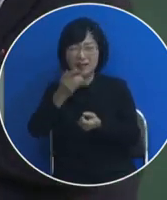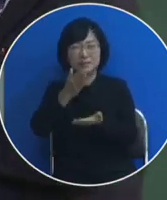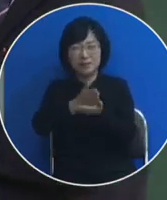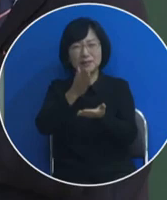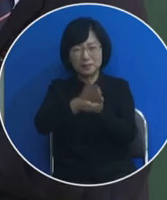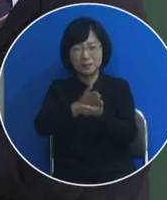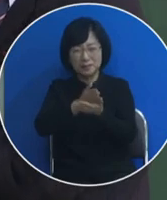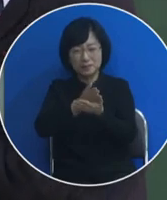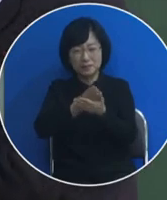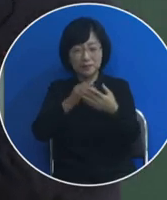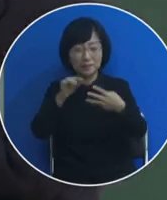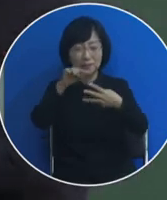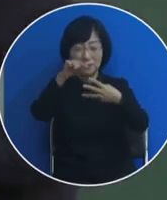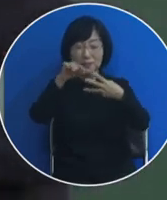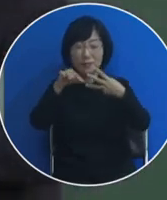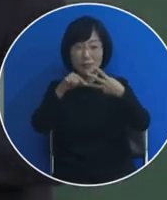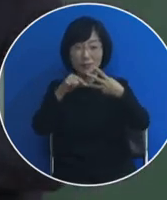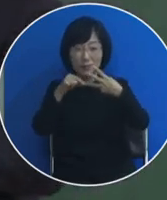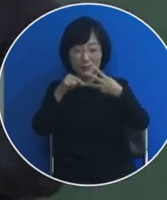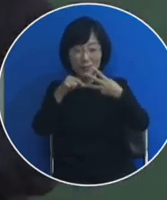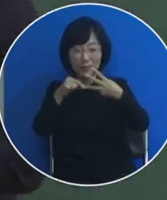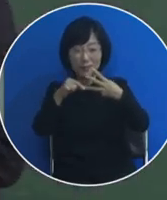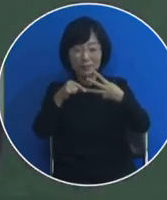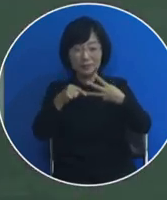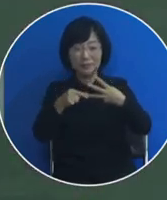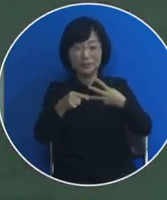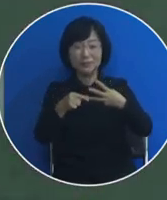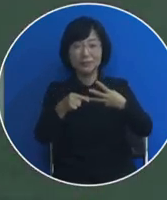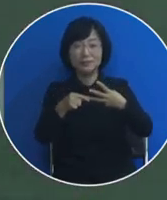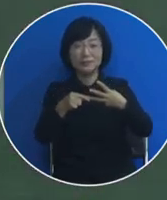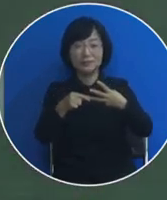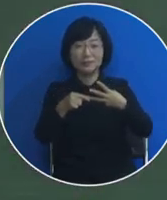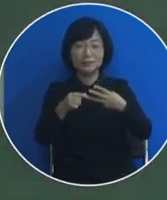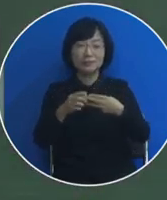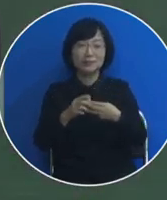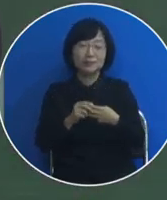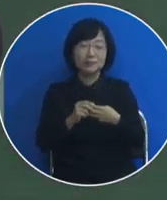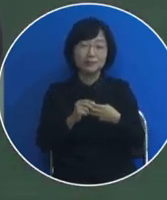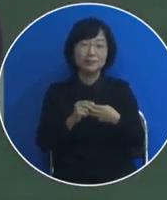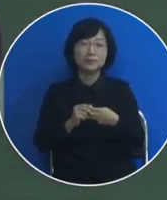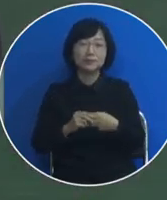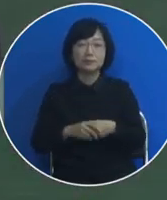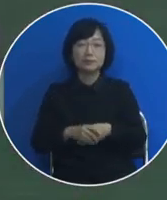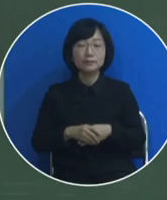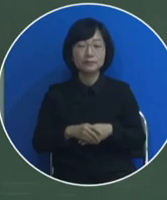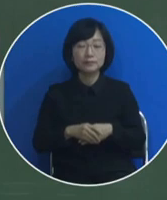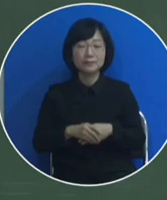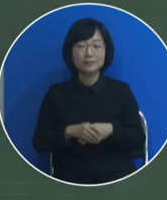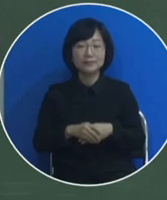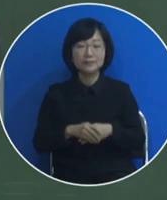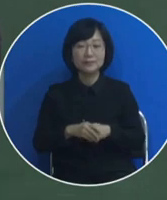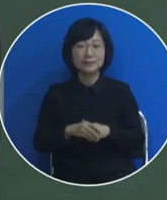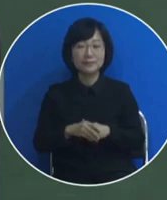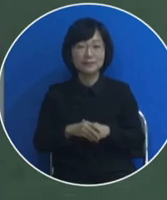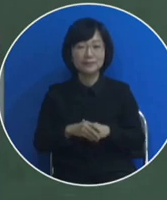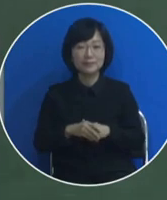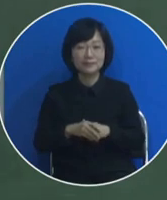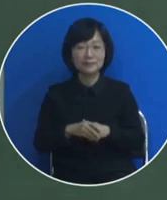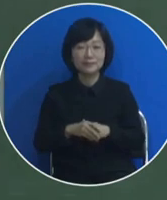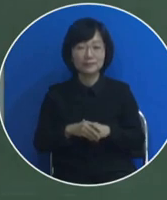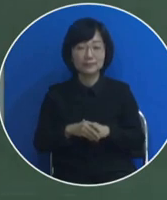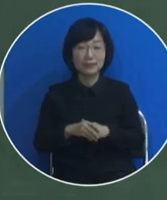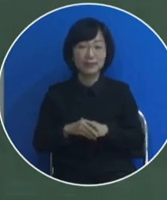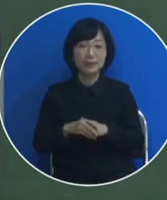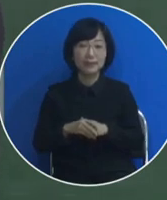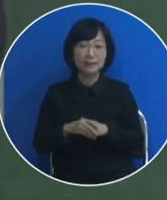try to interpret it because God will allow us to realize that word. 자, 이 지금 승리했던 하나님의 사람들은